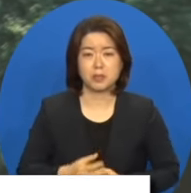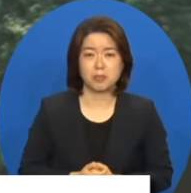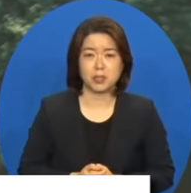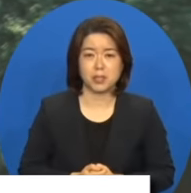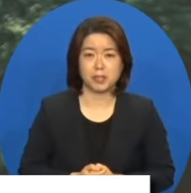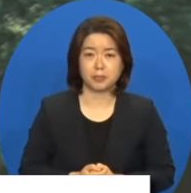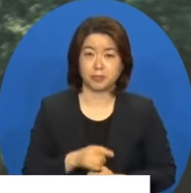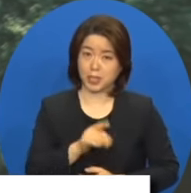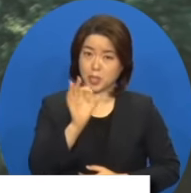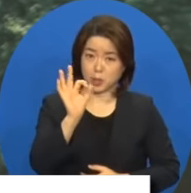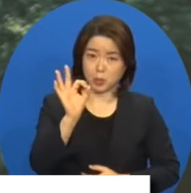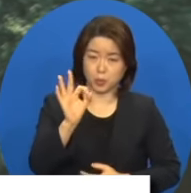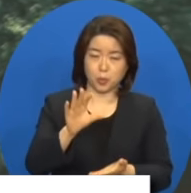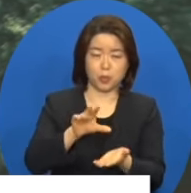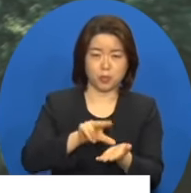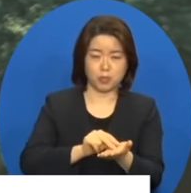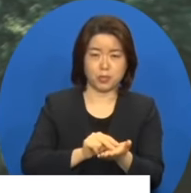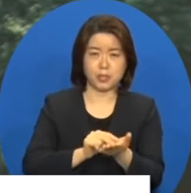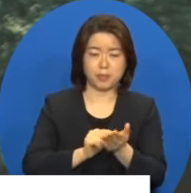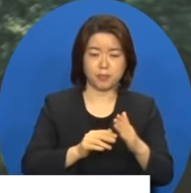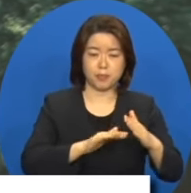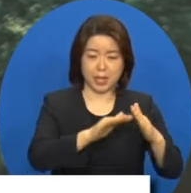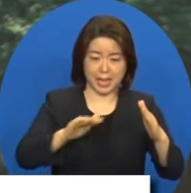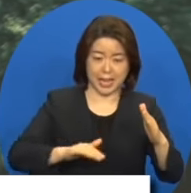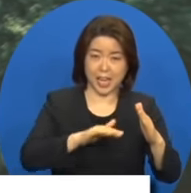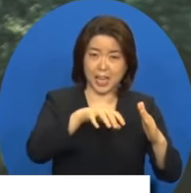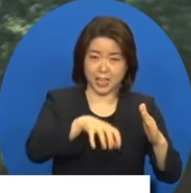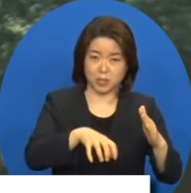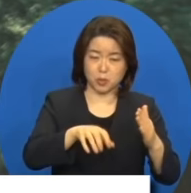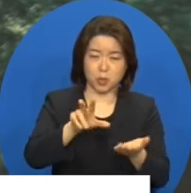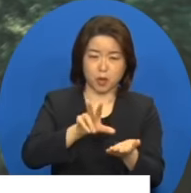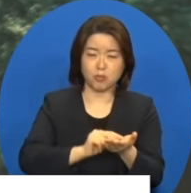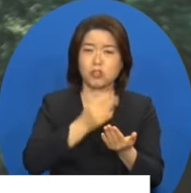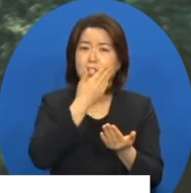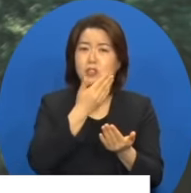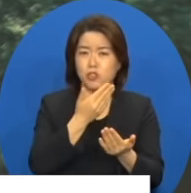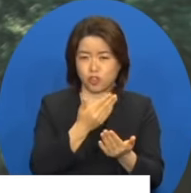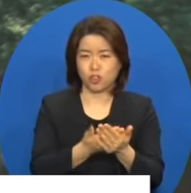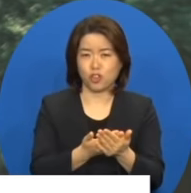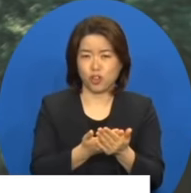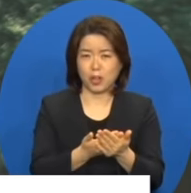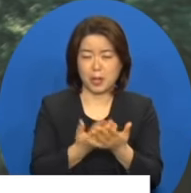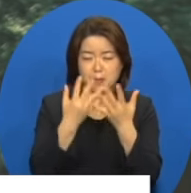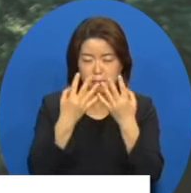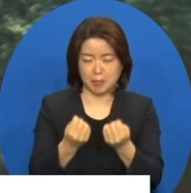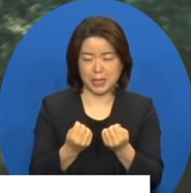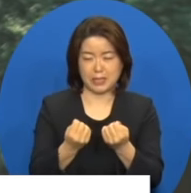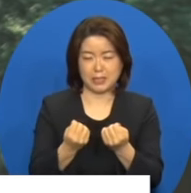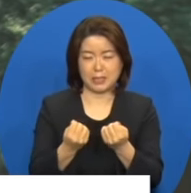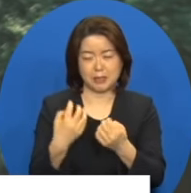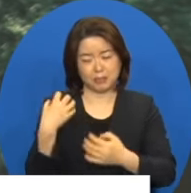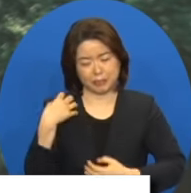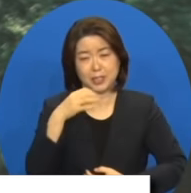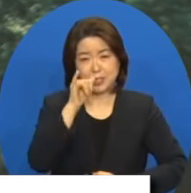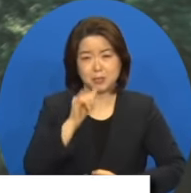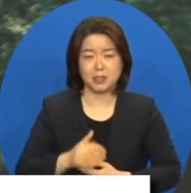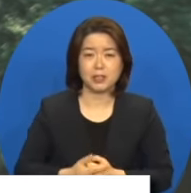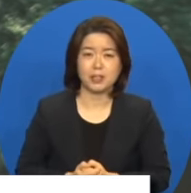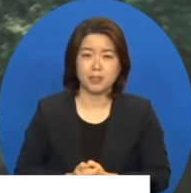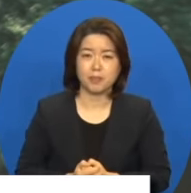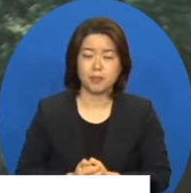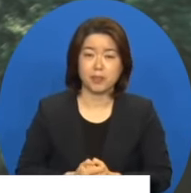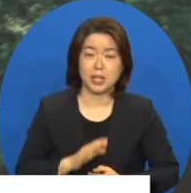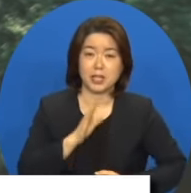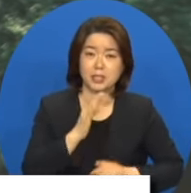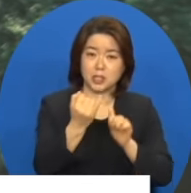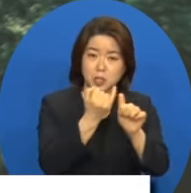돈 문제는 가정 문제의 가장 중요한 그런 비중을 차지하는 것 중에 하나입니다. 실제로 부부